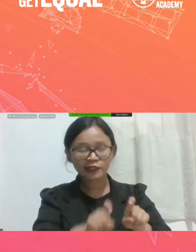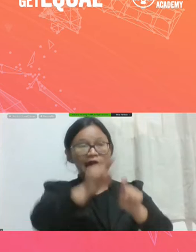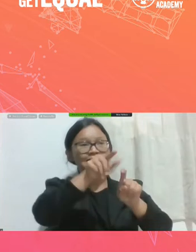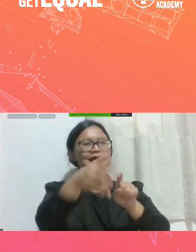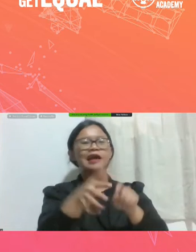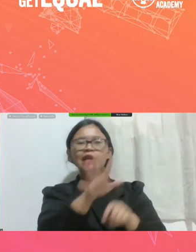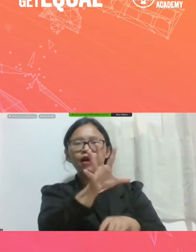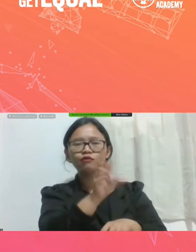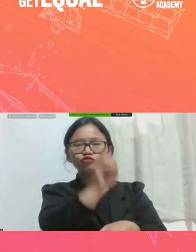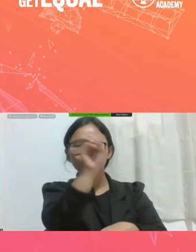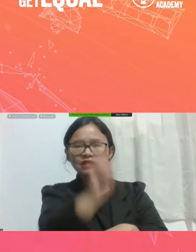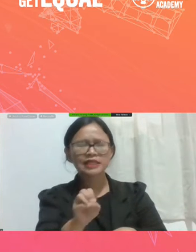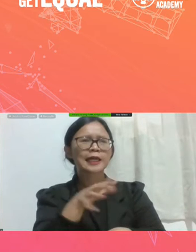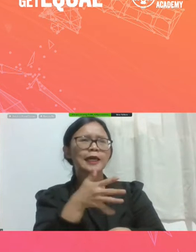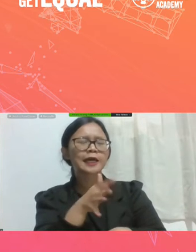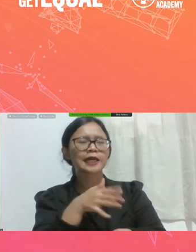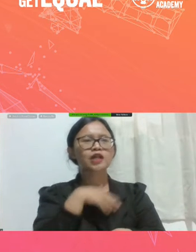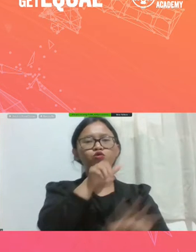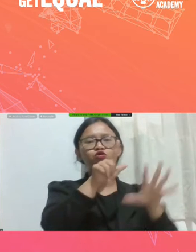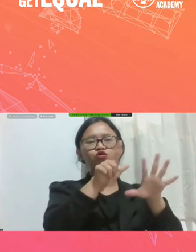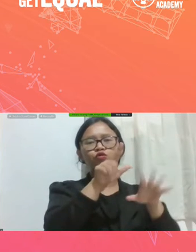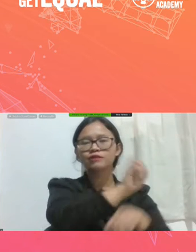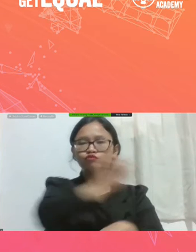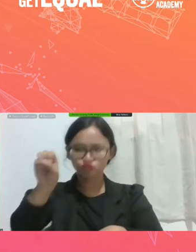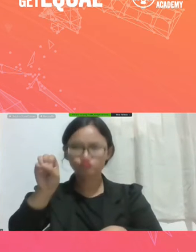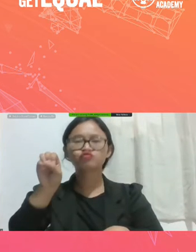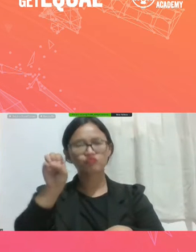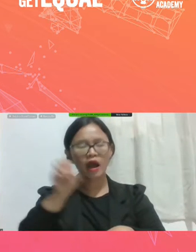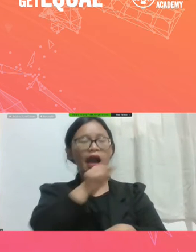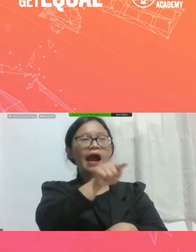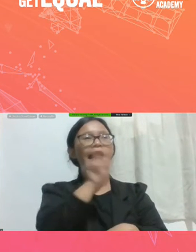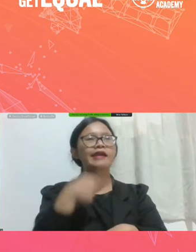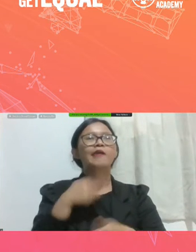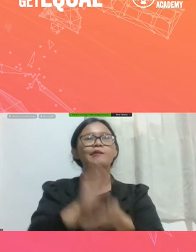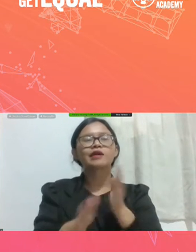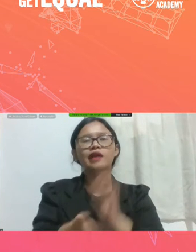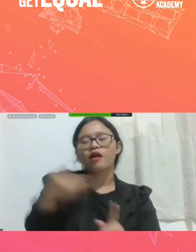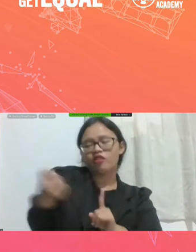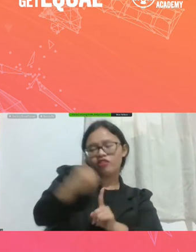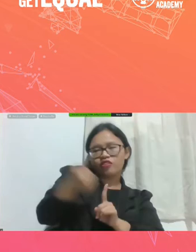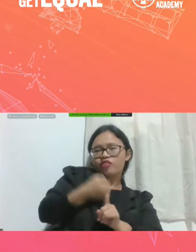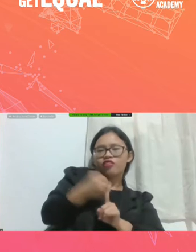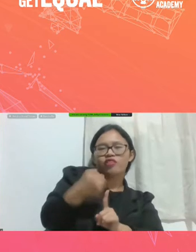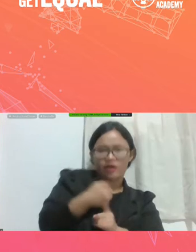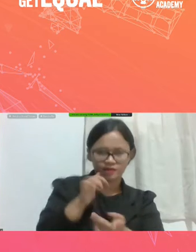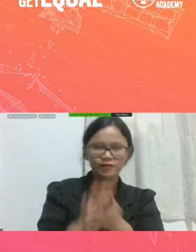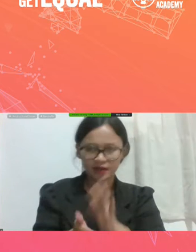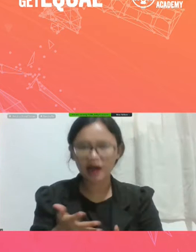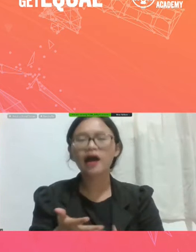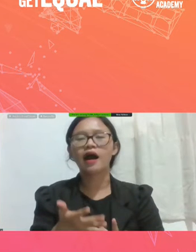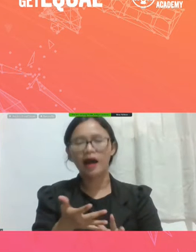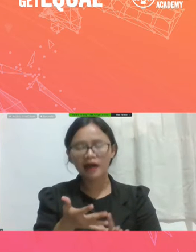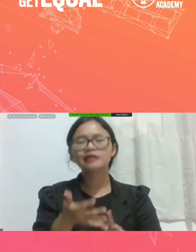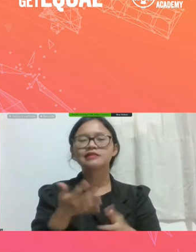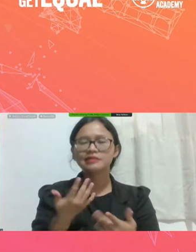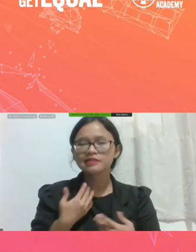lebih dari 7.000 anak ya, dari ini mengalami kekerasan atau pelecehan online. Dan satu dari empat anak perempuan respondennya